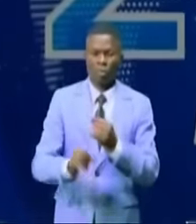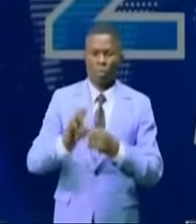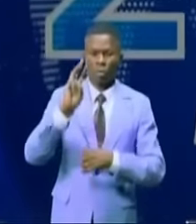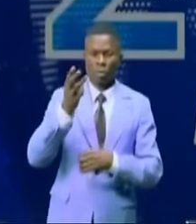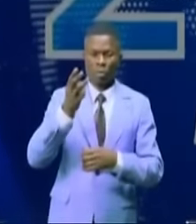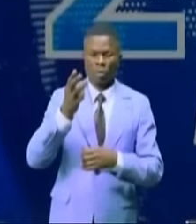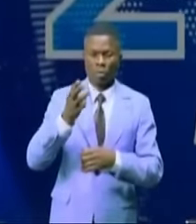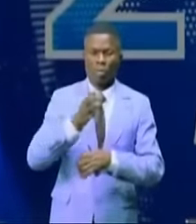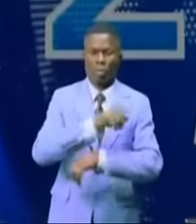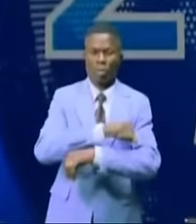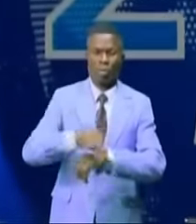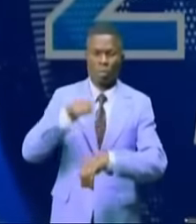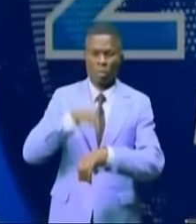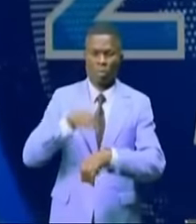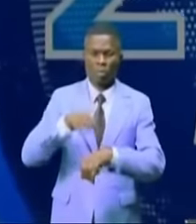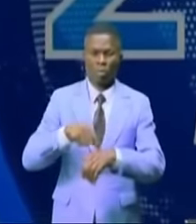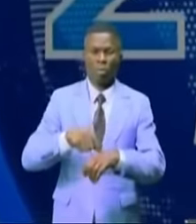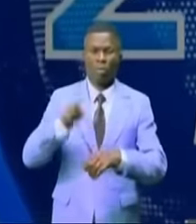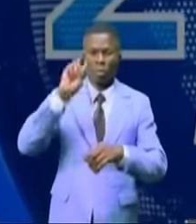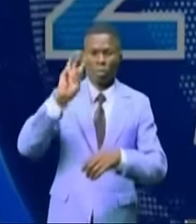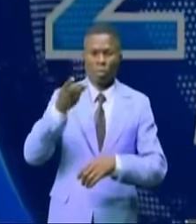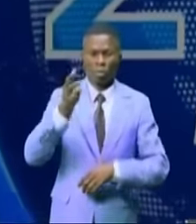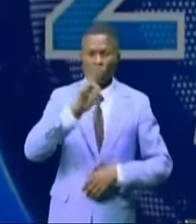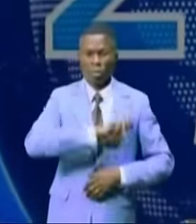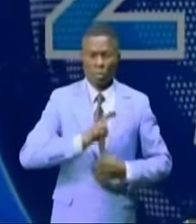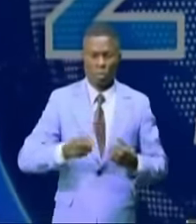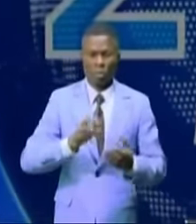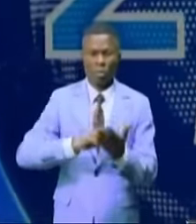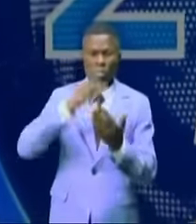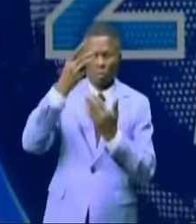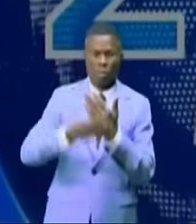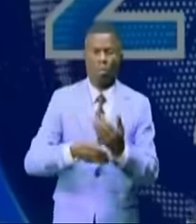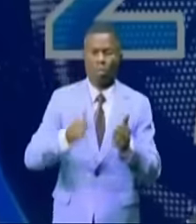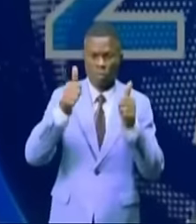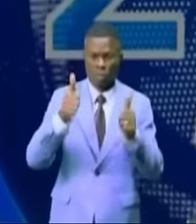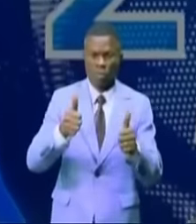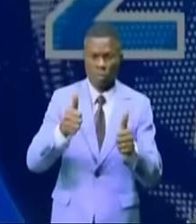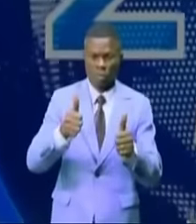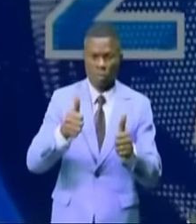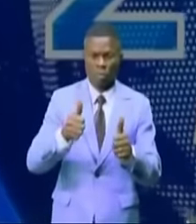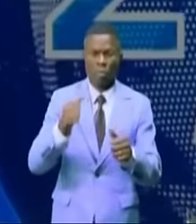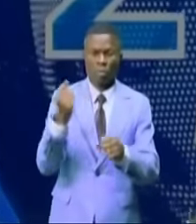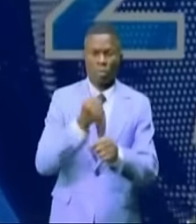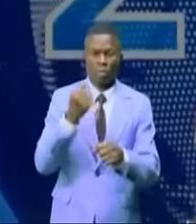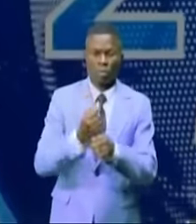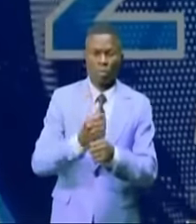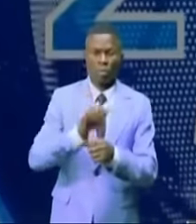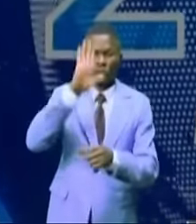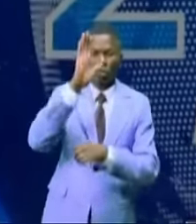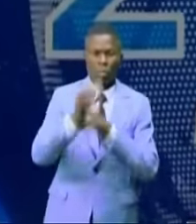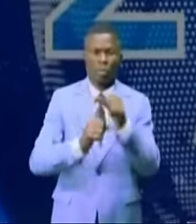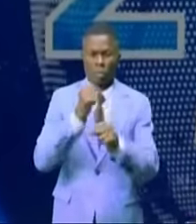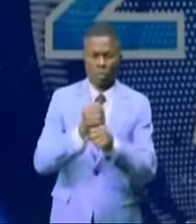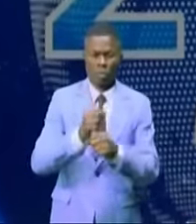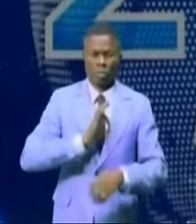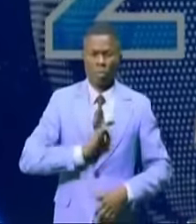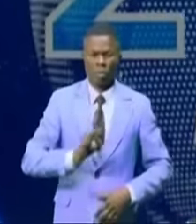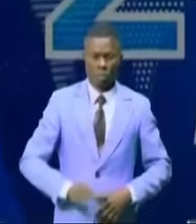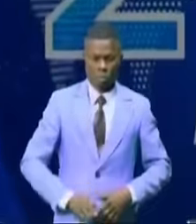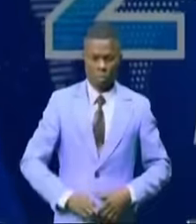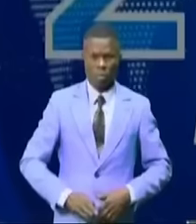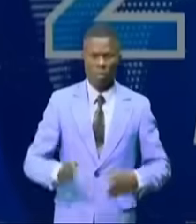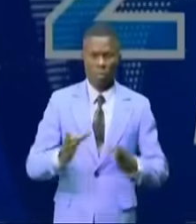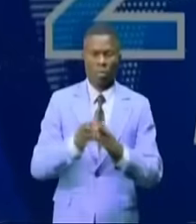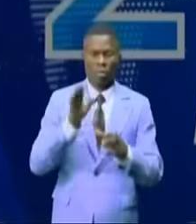troisième législature de la Troisième République, brosse un bilan positif de cette législature qui a connu une riche production législative